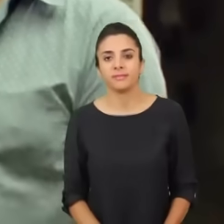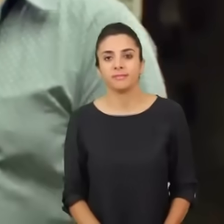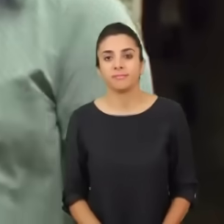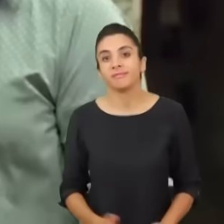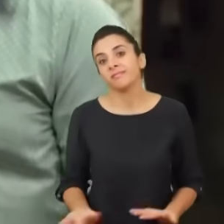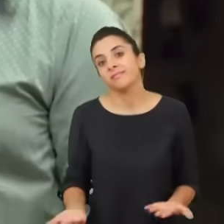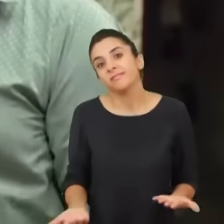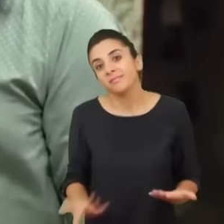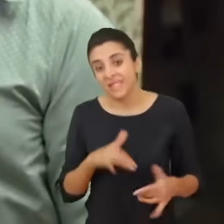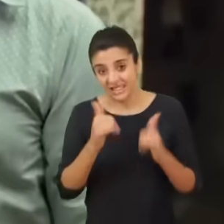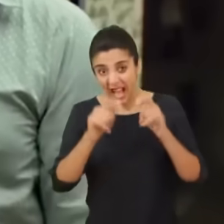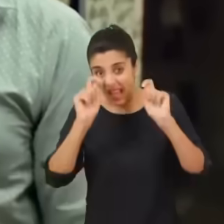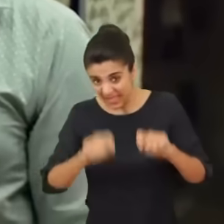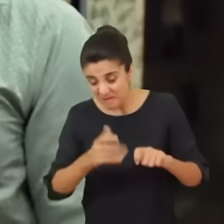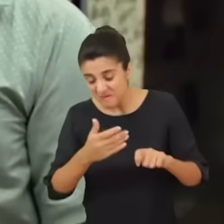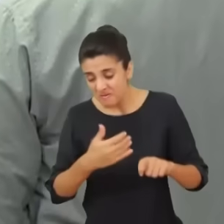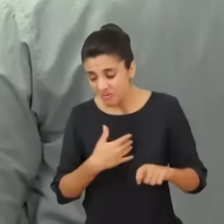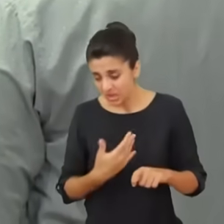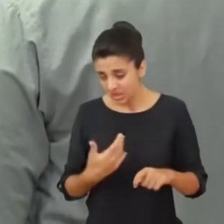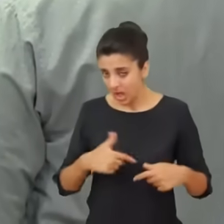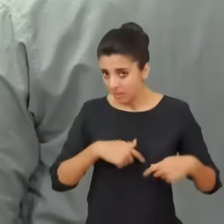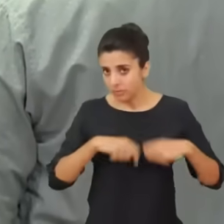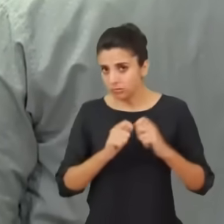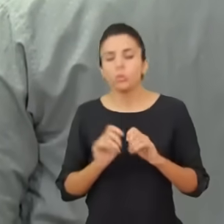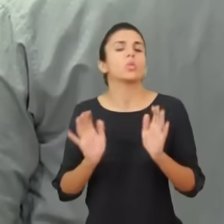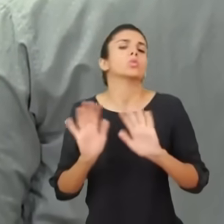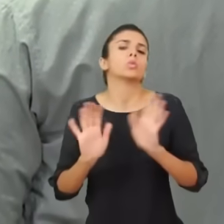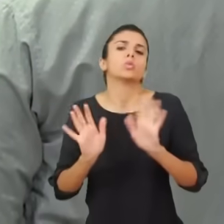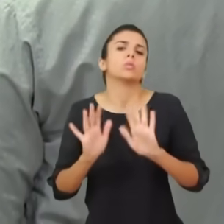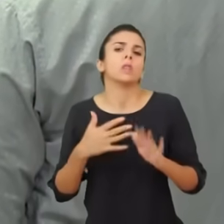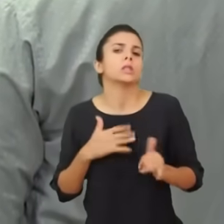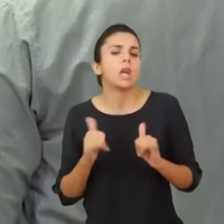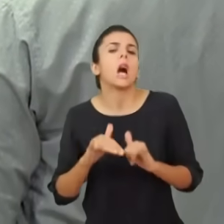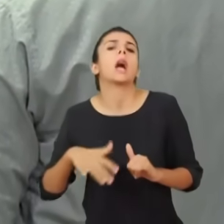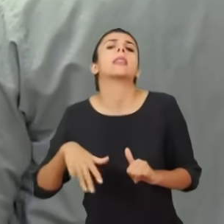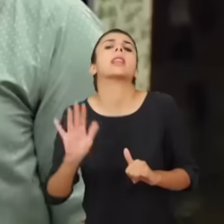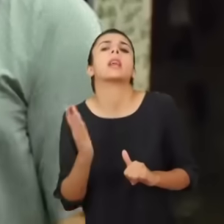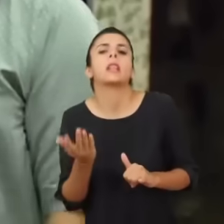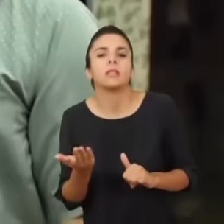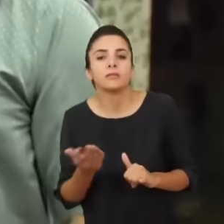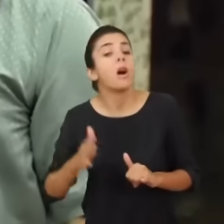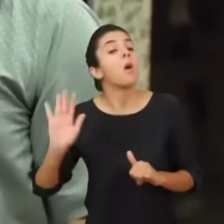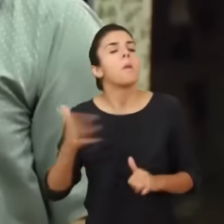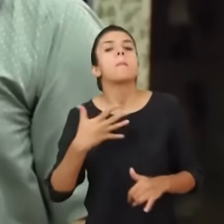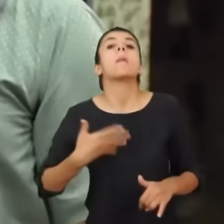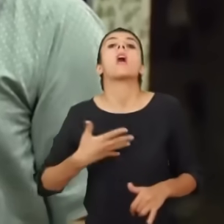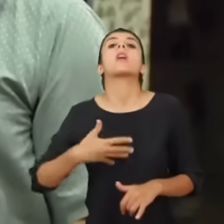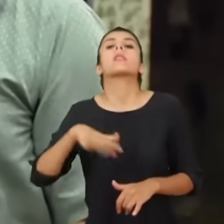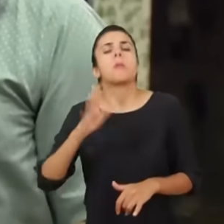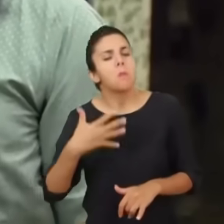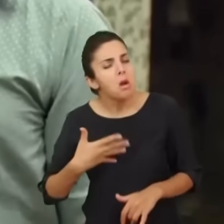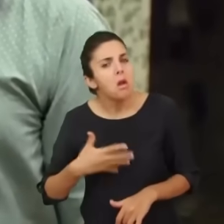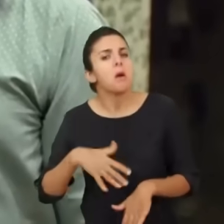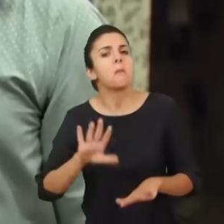Heh. Vallahi şaka demediğinizi bilsem alınacağım ama. Yok, pek şaka değil ama neyse. Merak etmeyin Fehmi amcacığım, merak